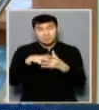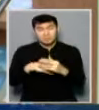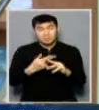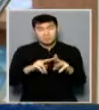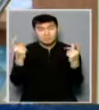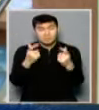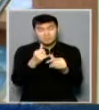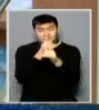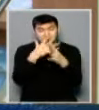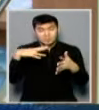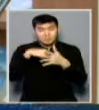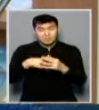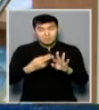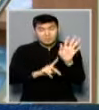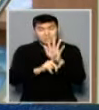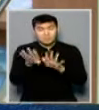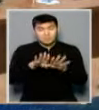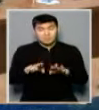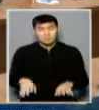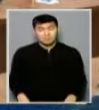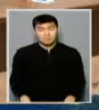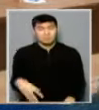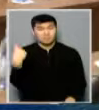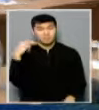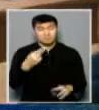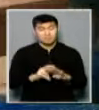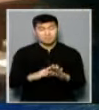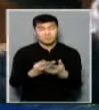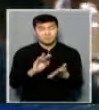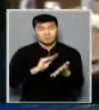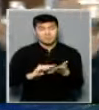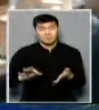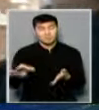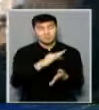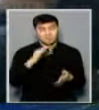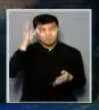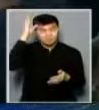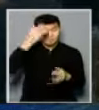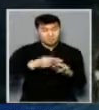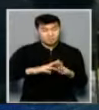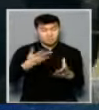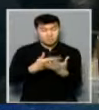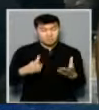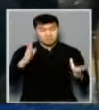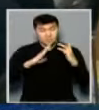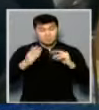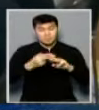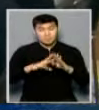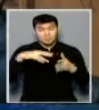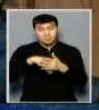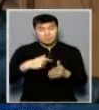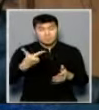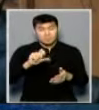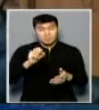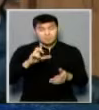пандемии мы смогли презентовать ее только сейчас. Презентация сборника состоялась в областной научной универсальной библиотеке имени Габдулла